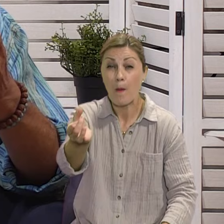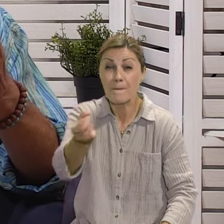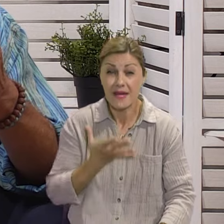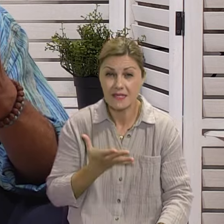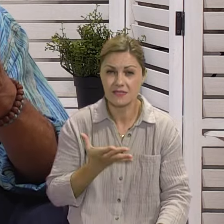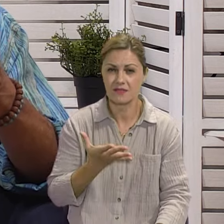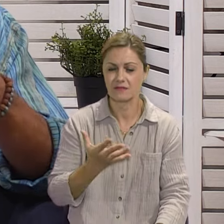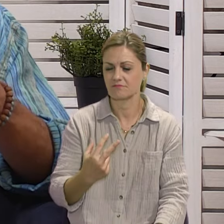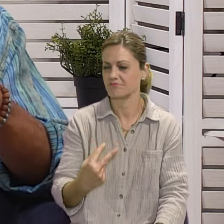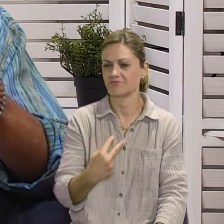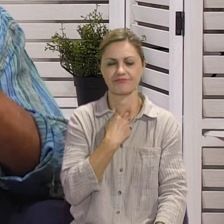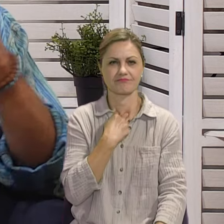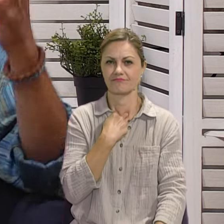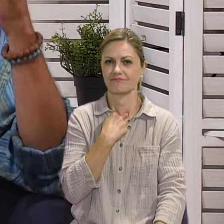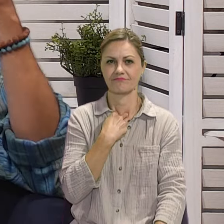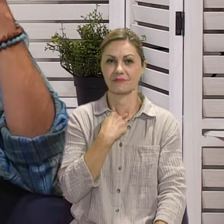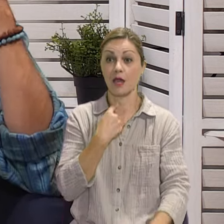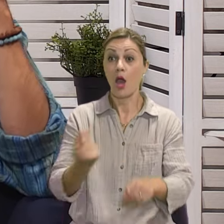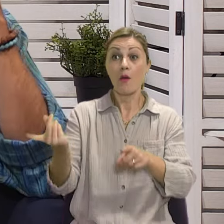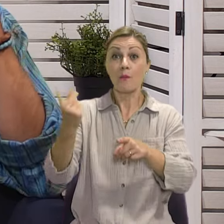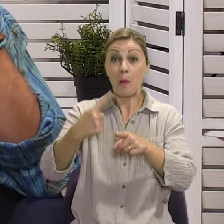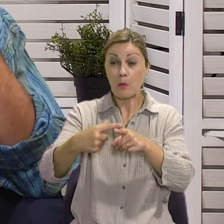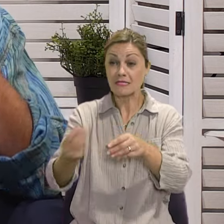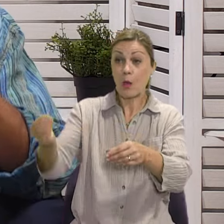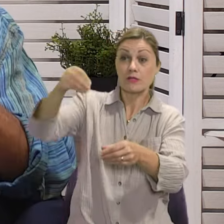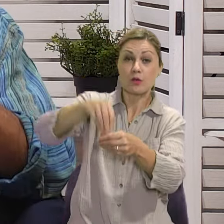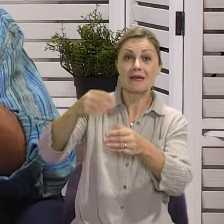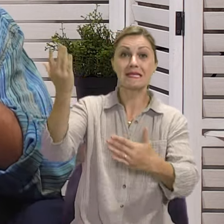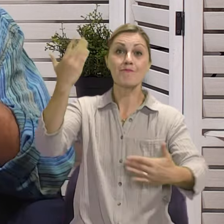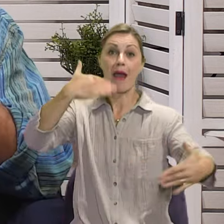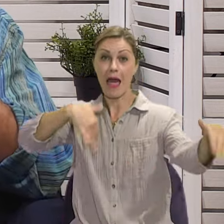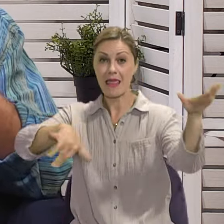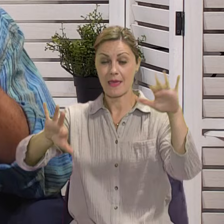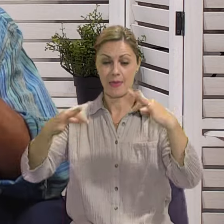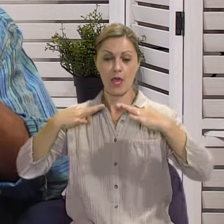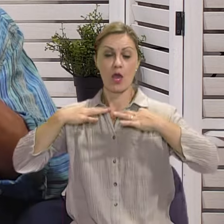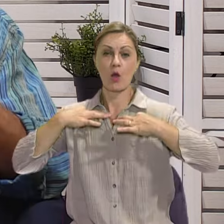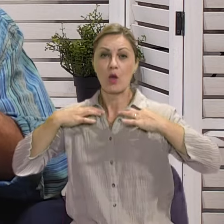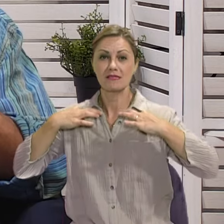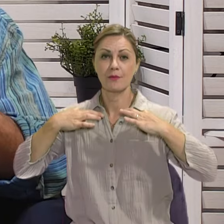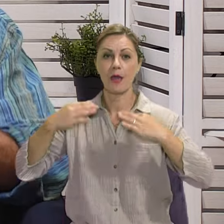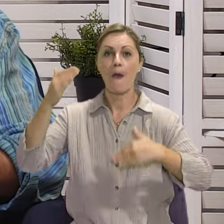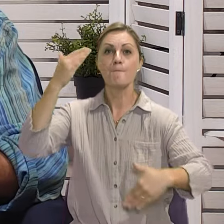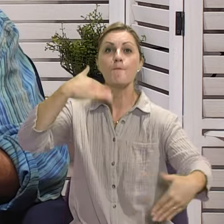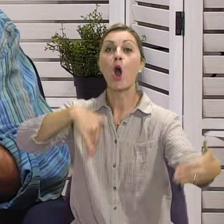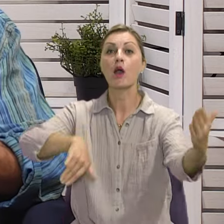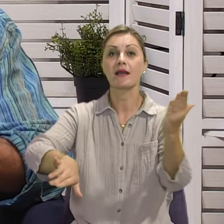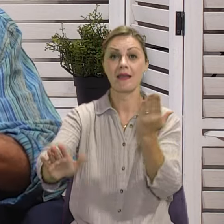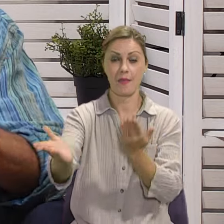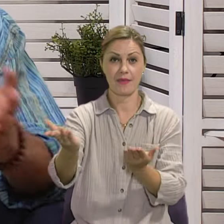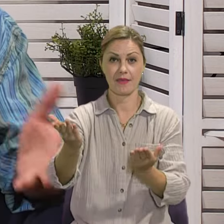svega, unutra, baleta, kostimografije, koreografije,